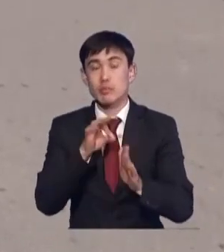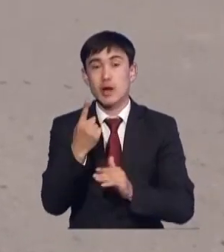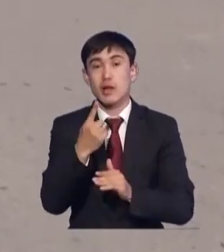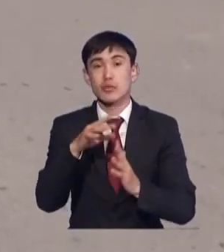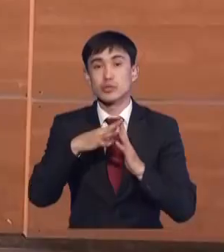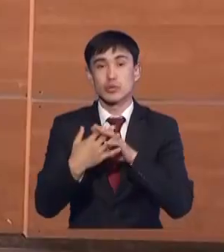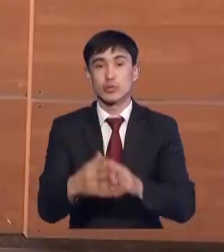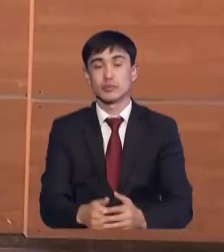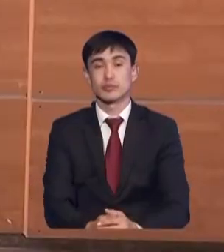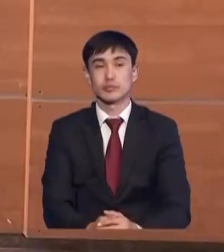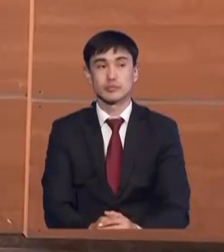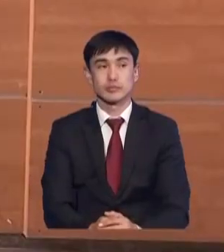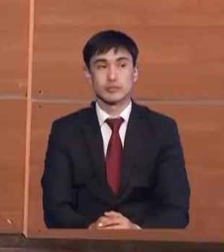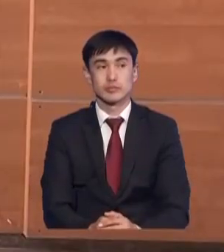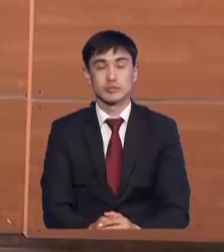одно